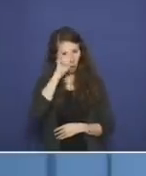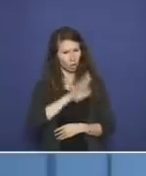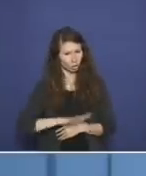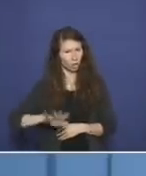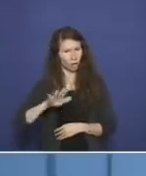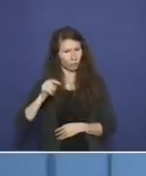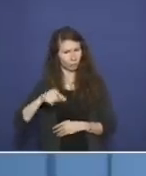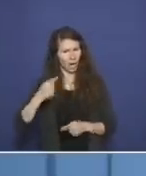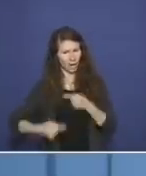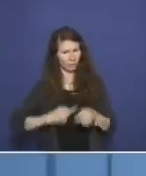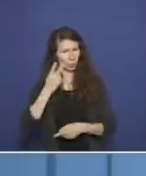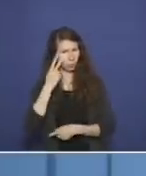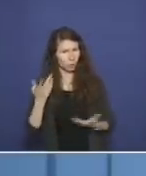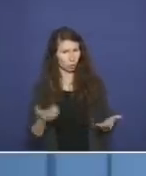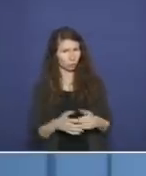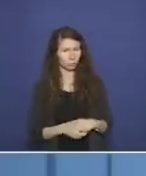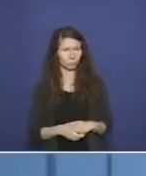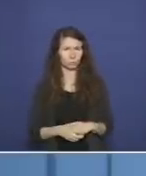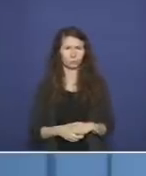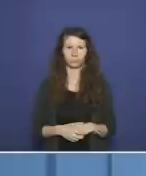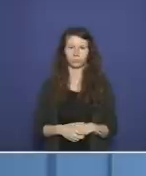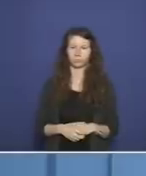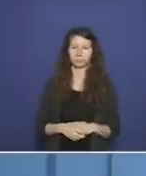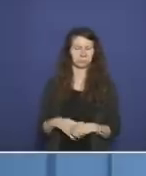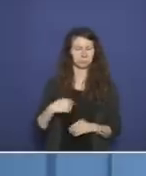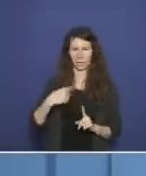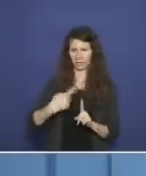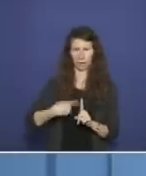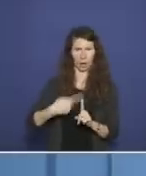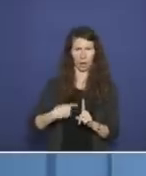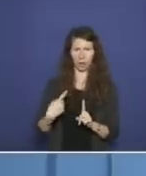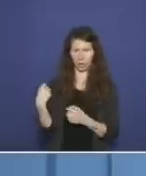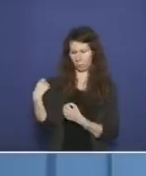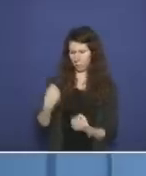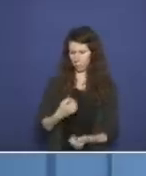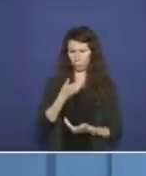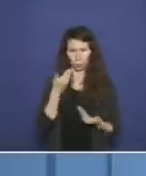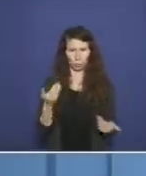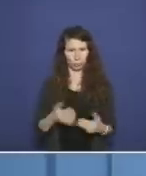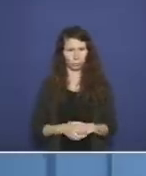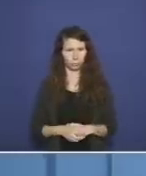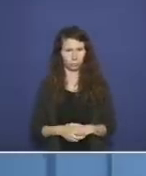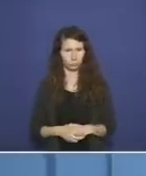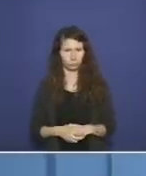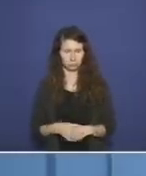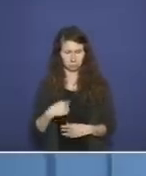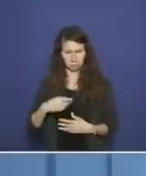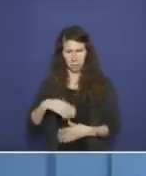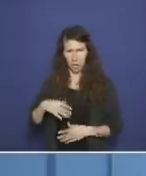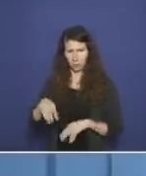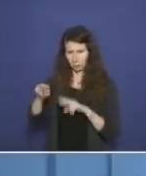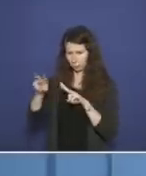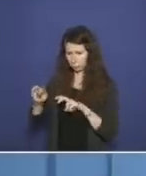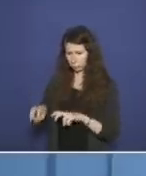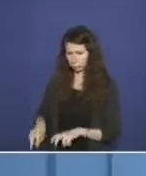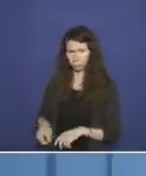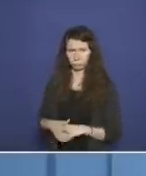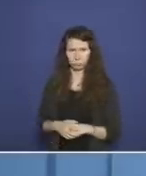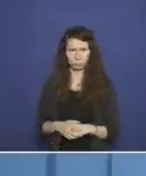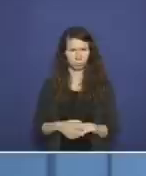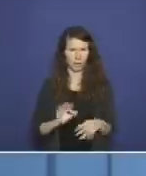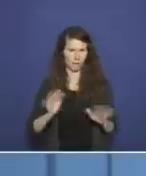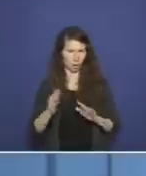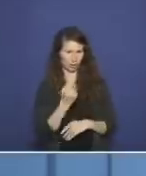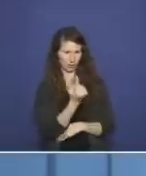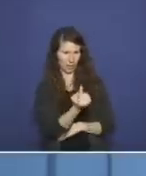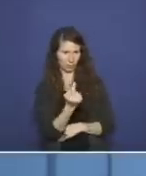Entwicklung. Also ich habe jetzt keine Zahlen dabei. Ich kann gerne mich schlau machen. Aber wahrscheinlich finden Sie die